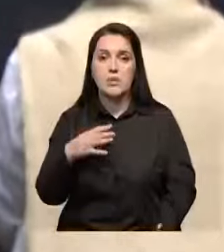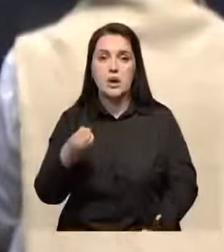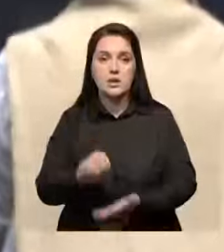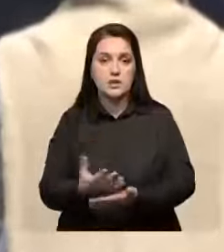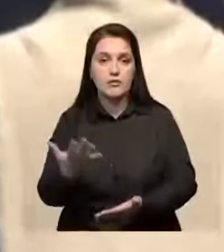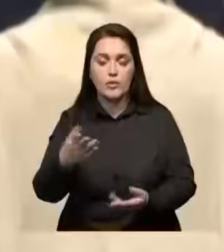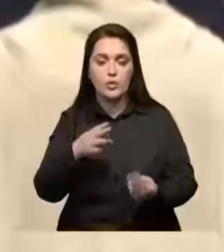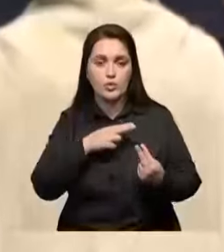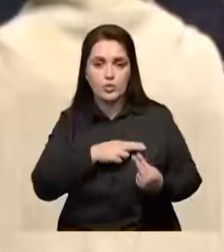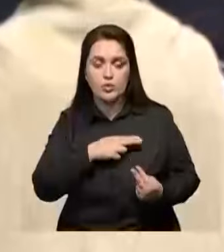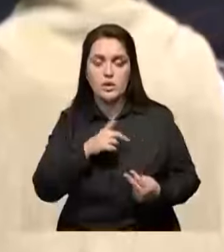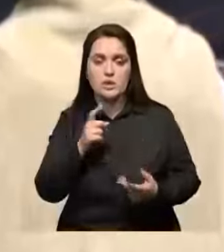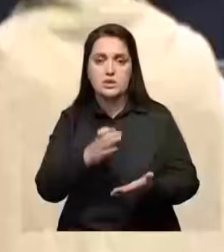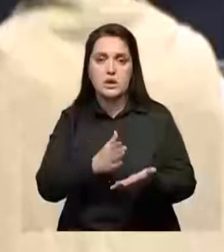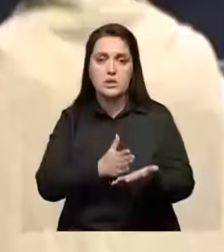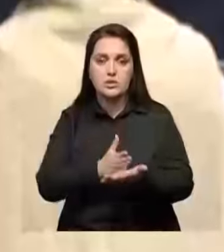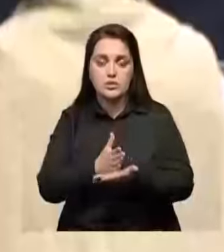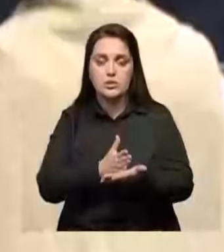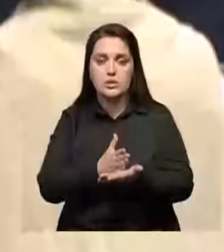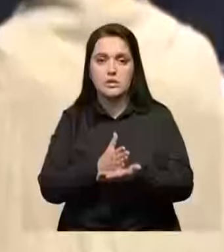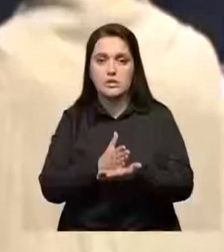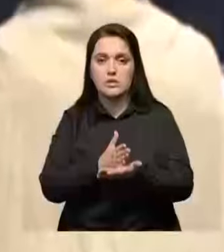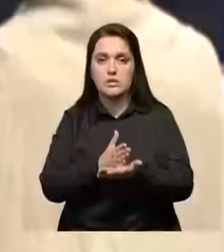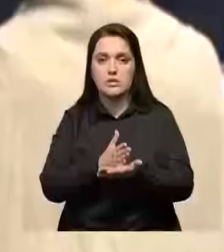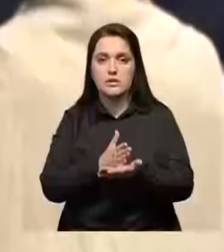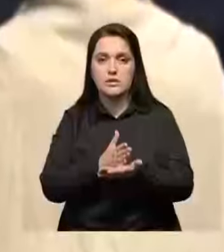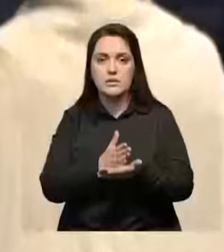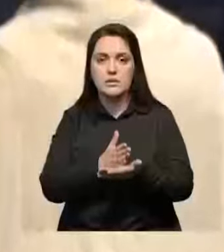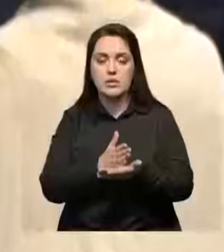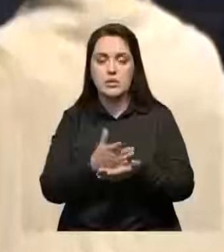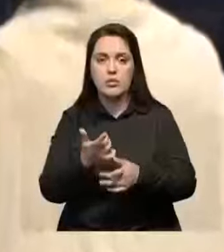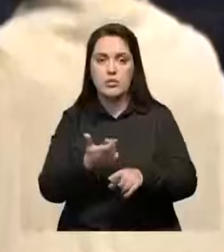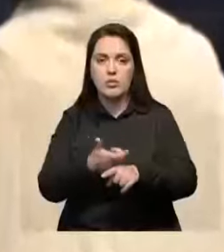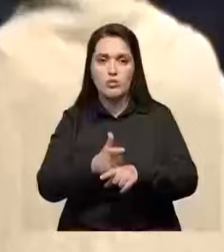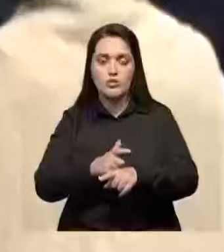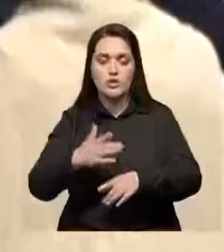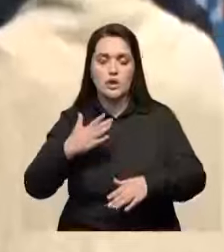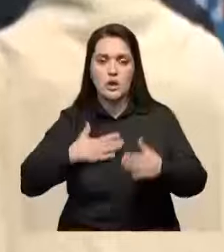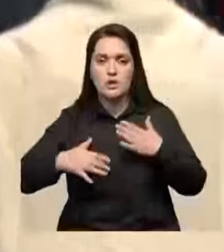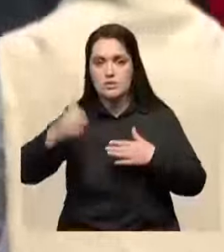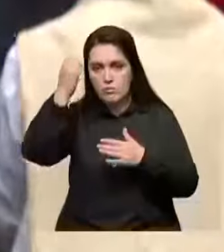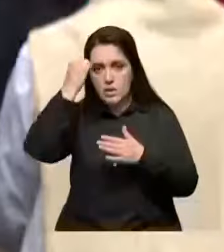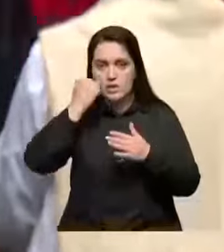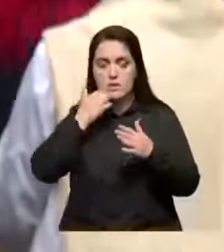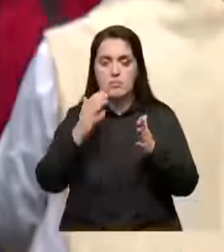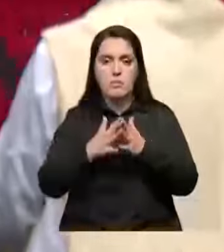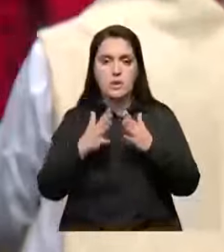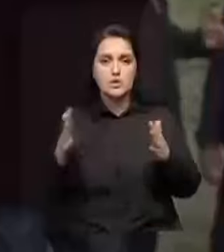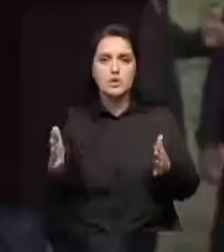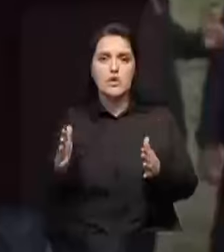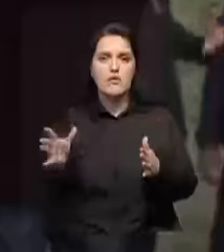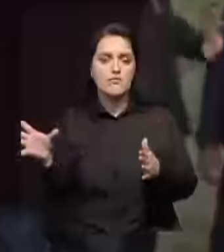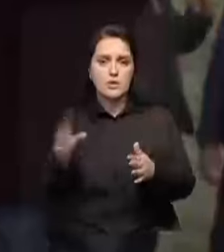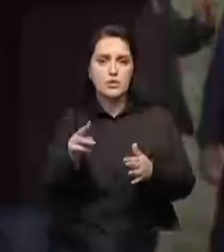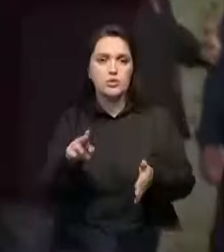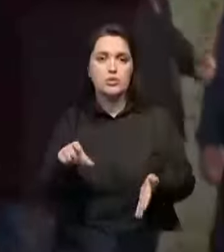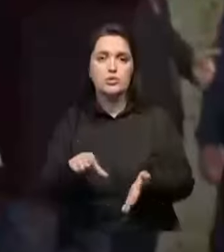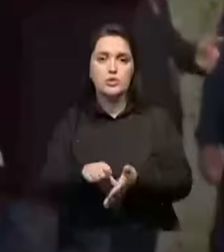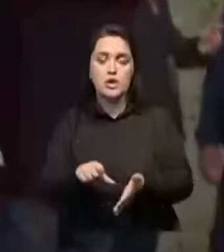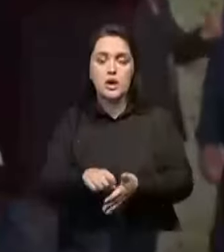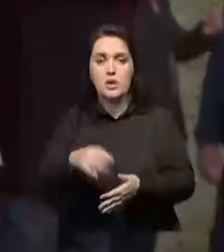его труд, его заслуги перед Отечеством. Мы очень рады, спасибо большое всем, кто участвовал в этом. Отец